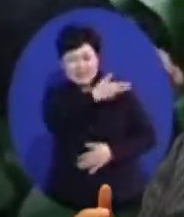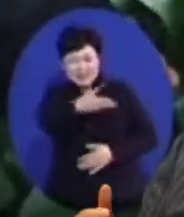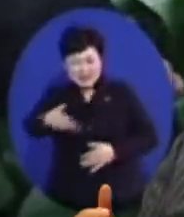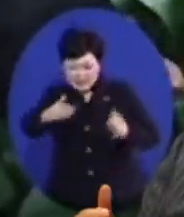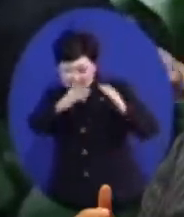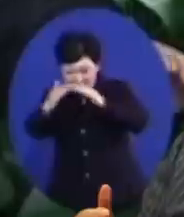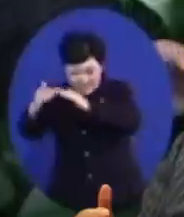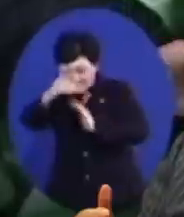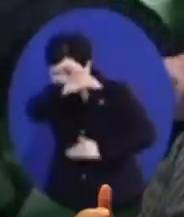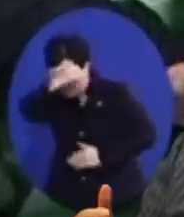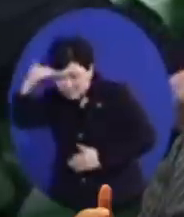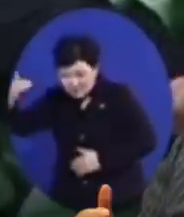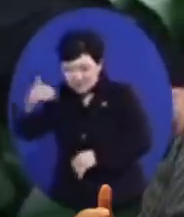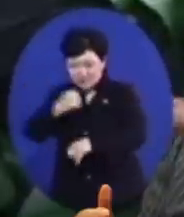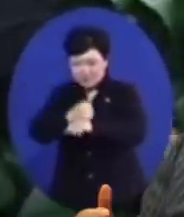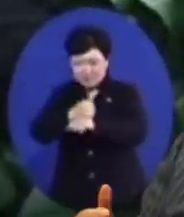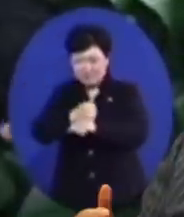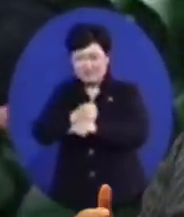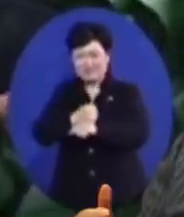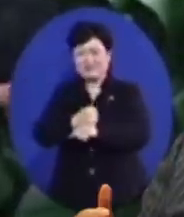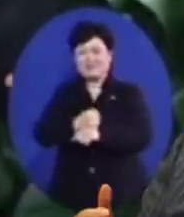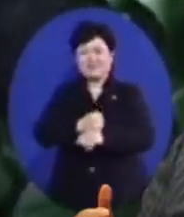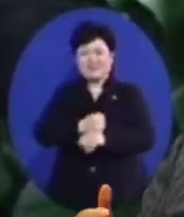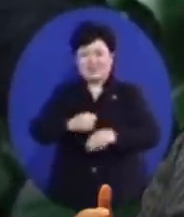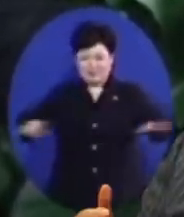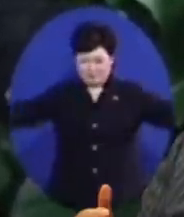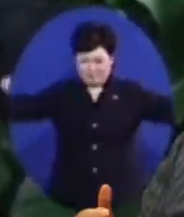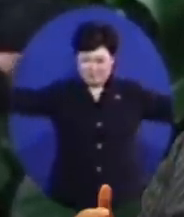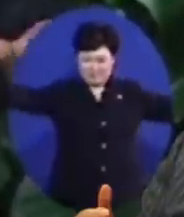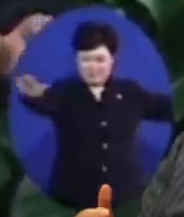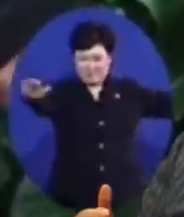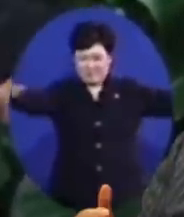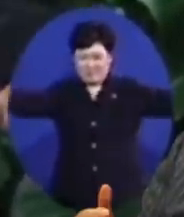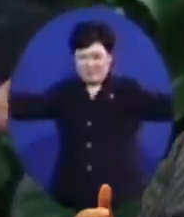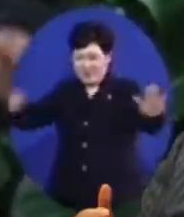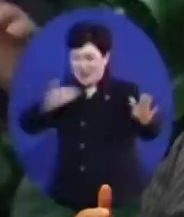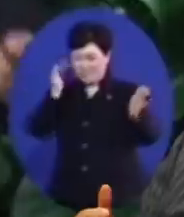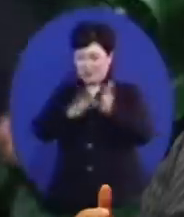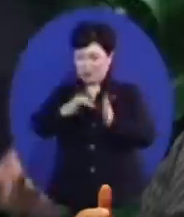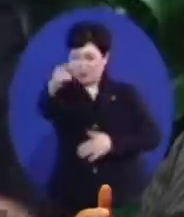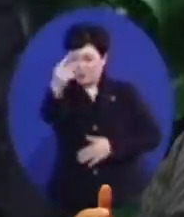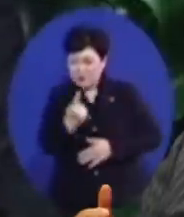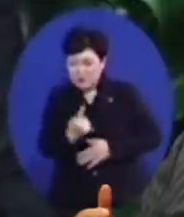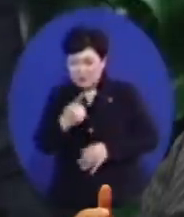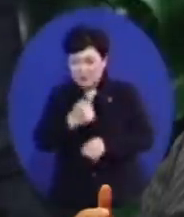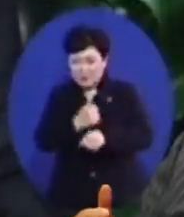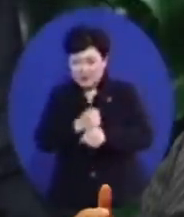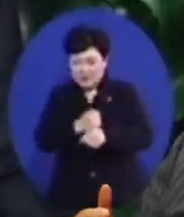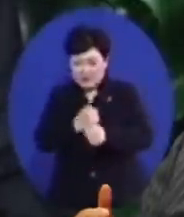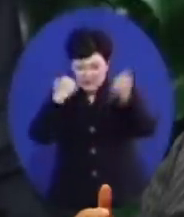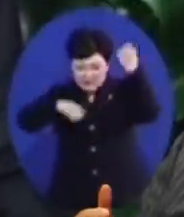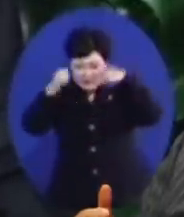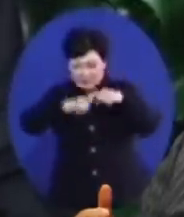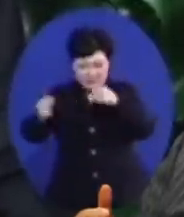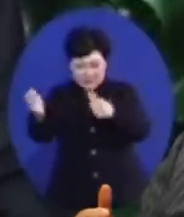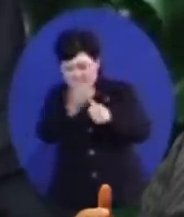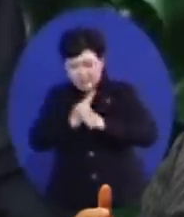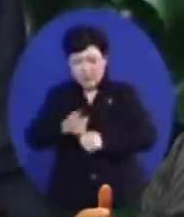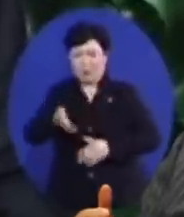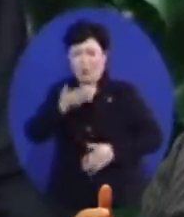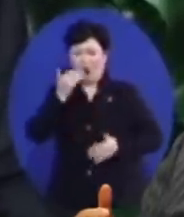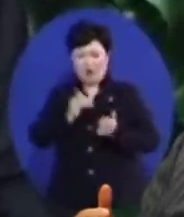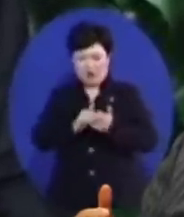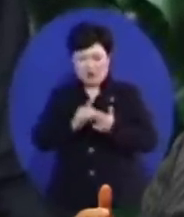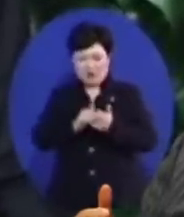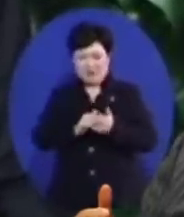집들을 구경시켜주고 빙 돌아서 바위 위에 오니까 그게 짐승을 잡아서 이미 요리를 해놨습니다. 그